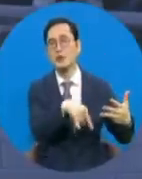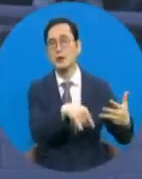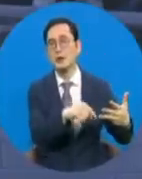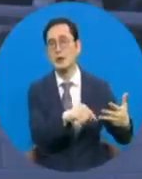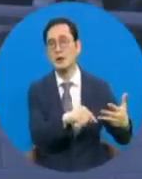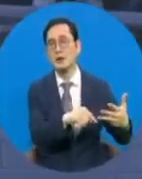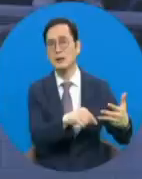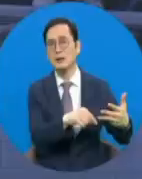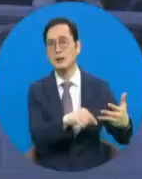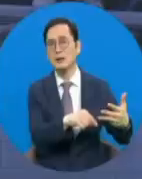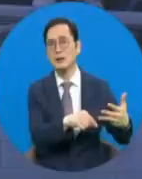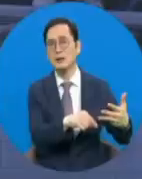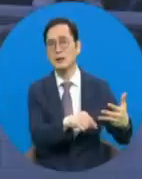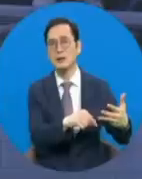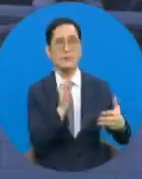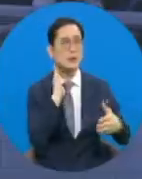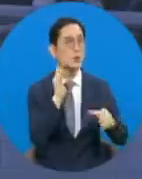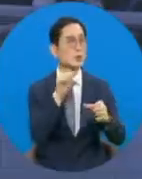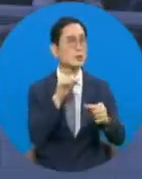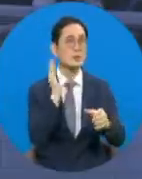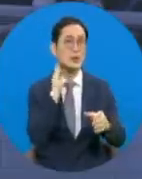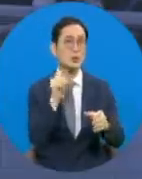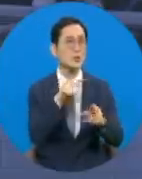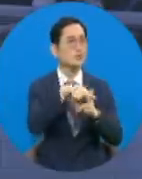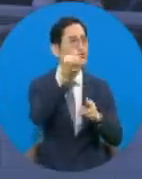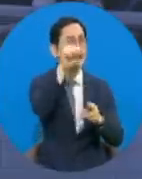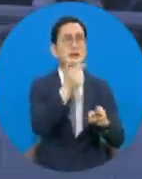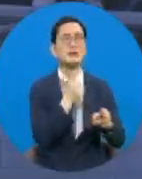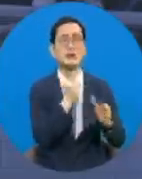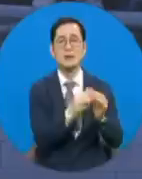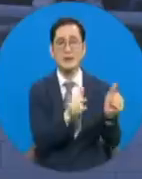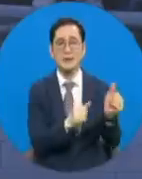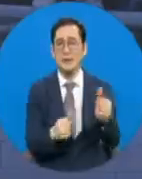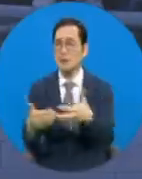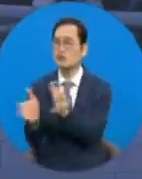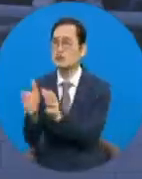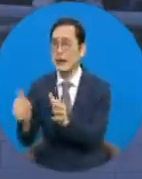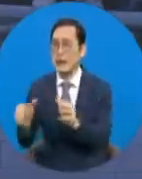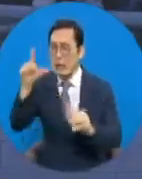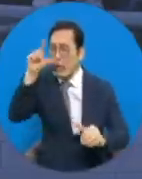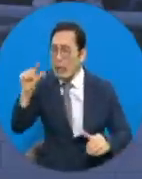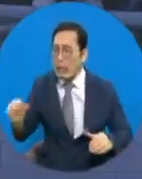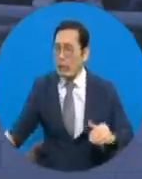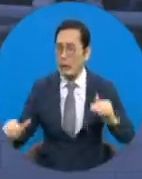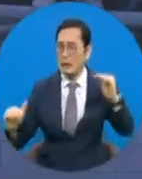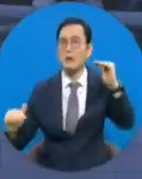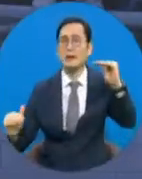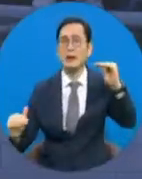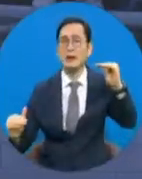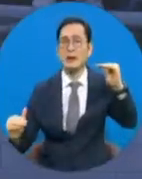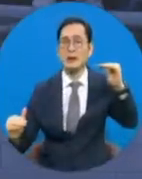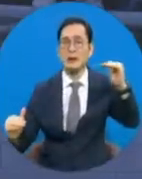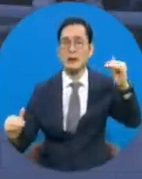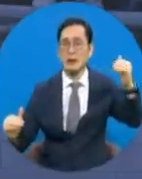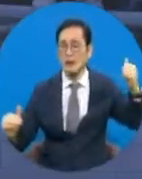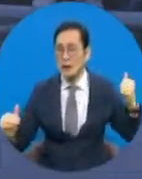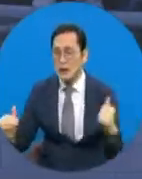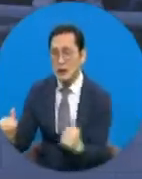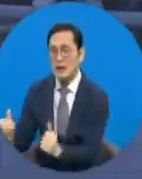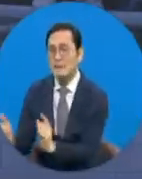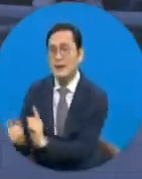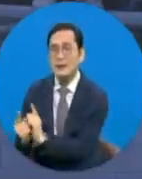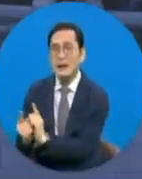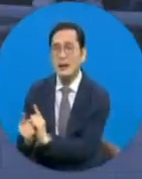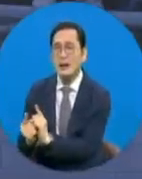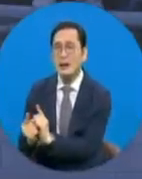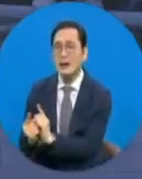정치인이 대선까지 나갔던 대선 주자인 정치인이 국장급 외교 사절을 만나서 거기에